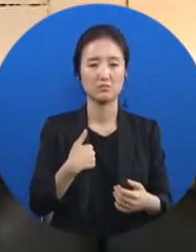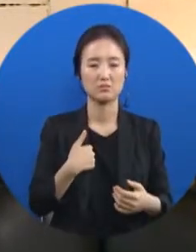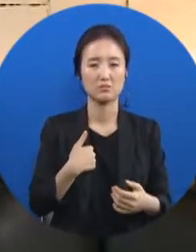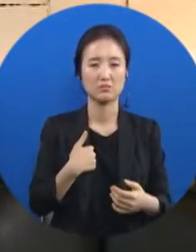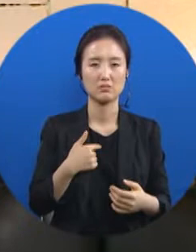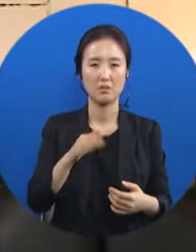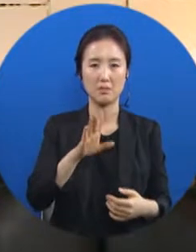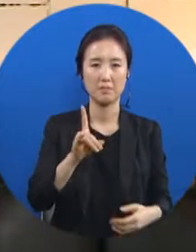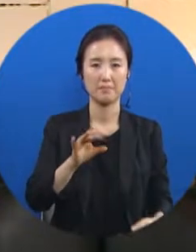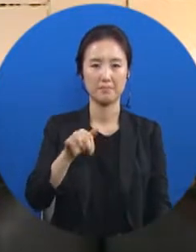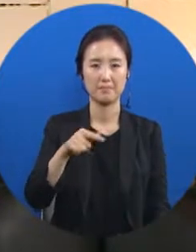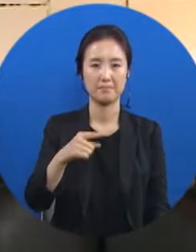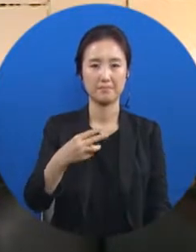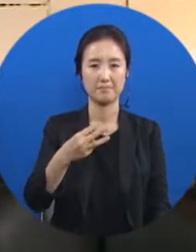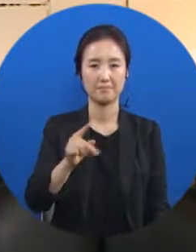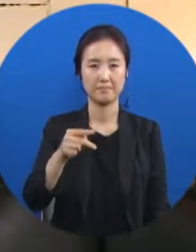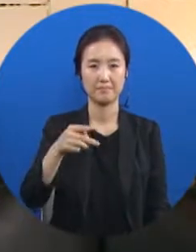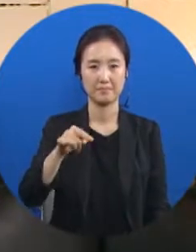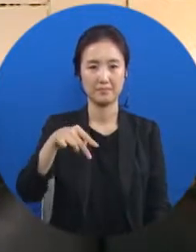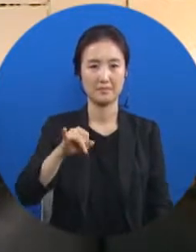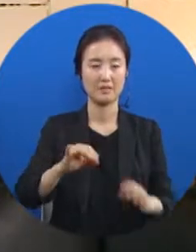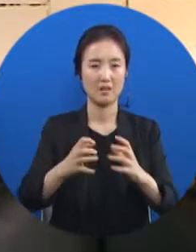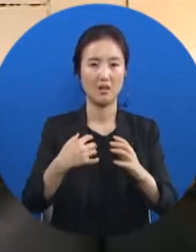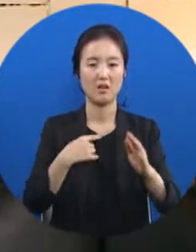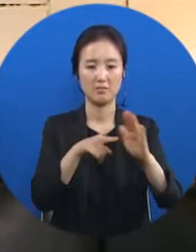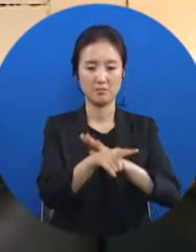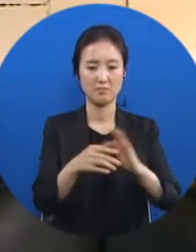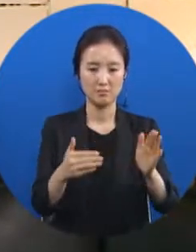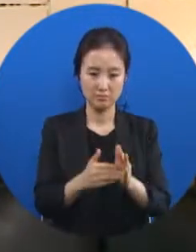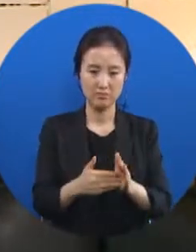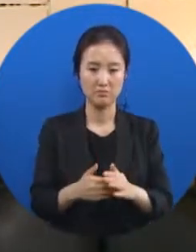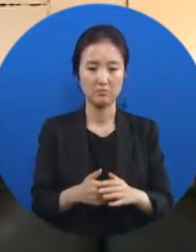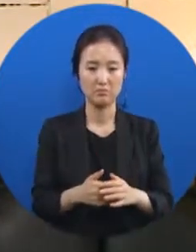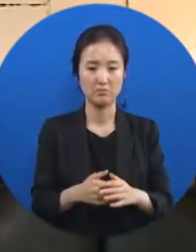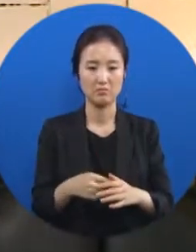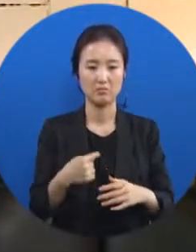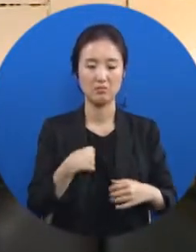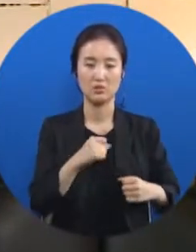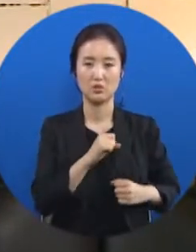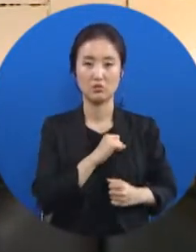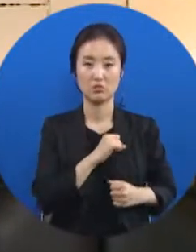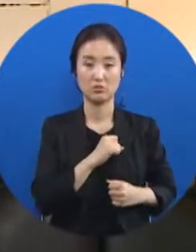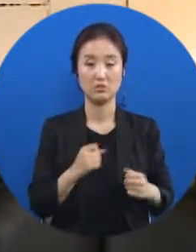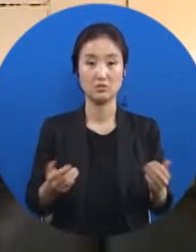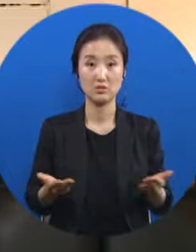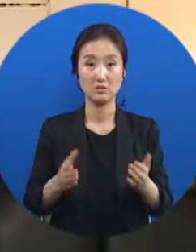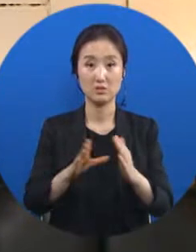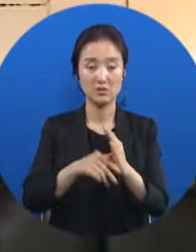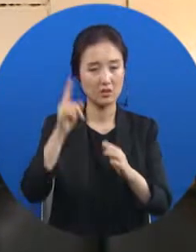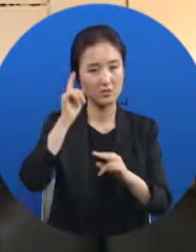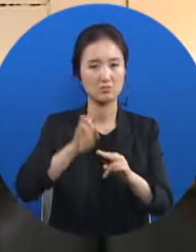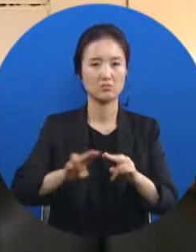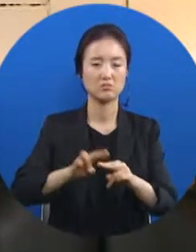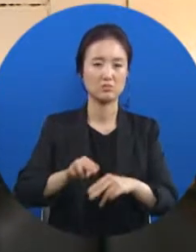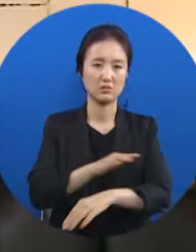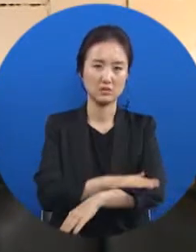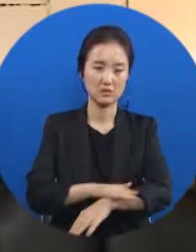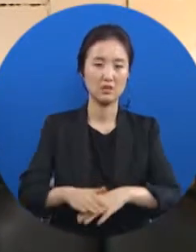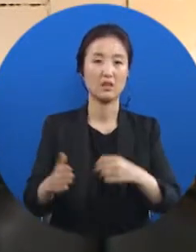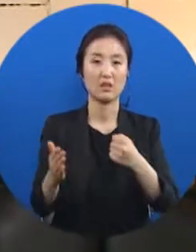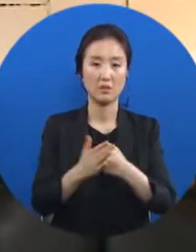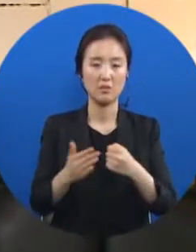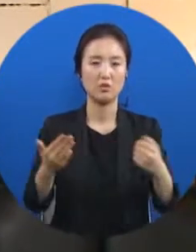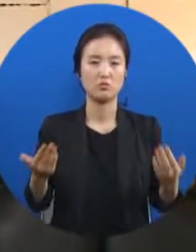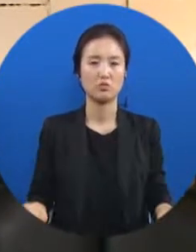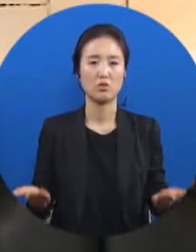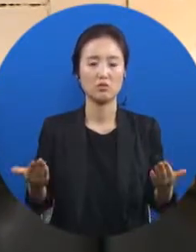근데 갔더니 저는 미장도 제가 되게 잘했거든요. 그러니까 군에 있을 때도 제가 미장을 잘해가지고 휴가도 많이 나왔어요.